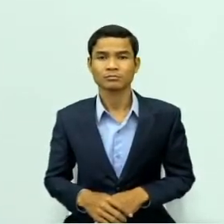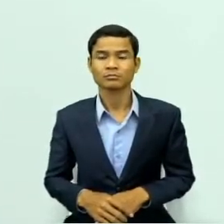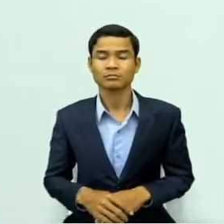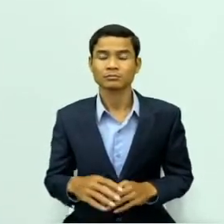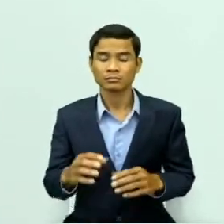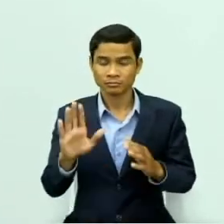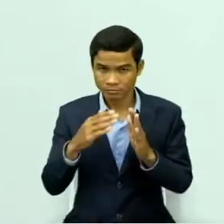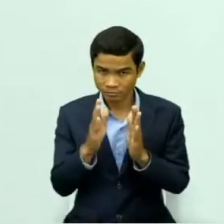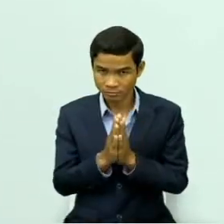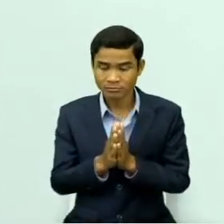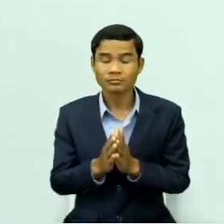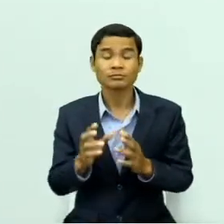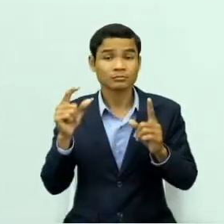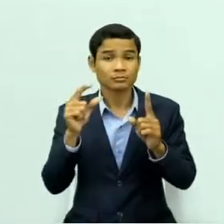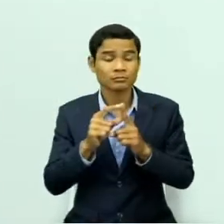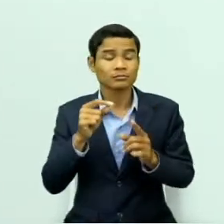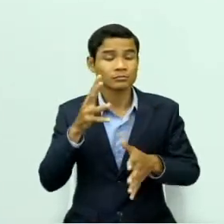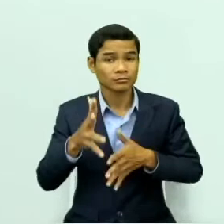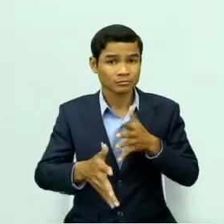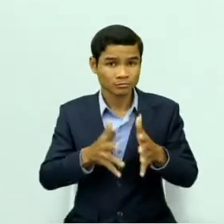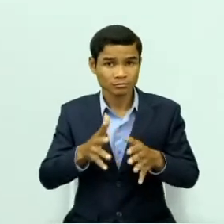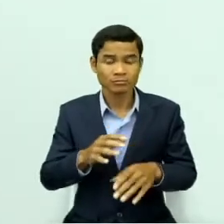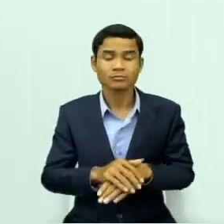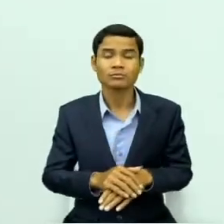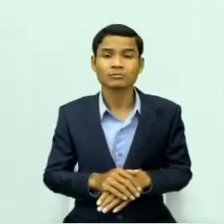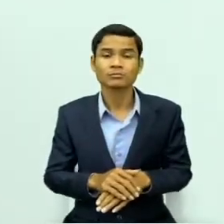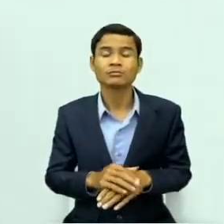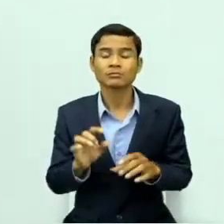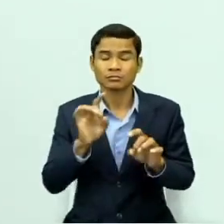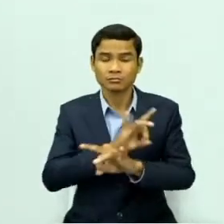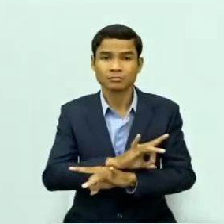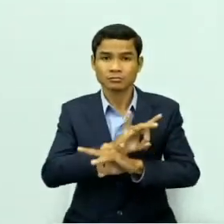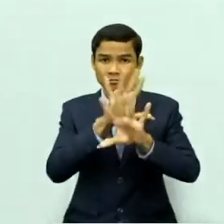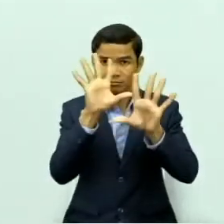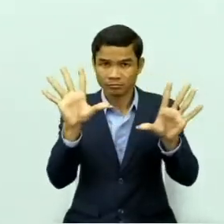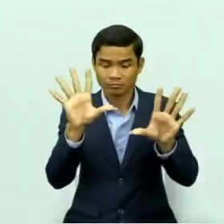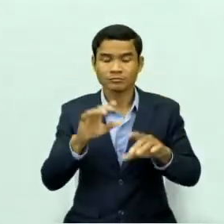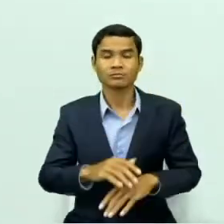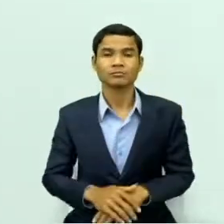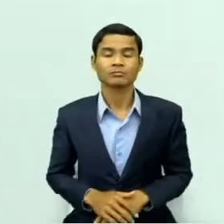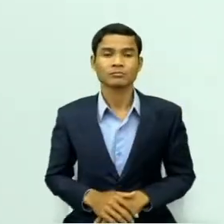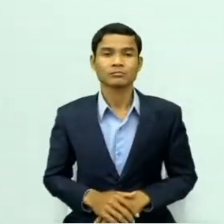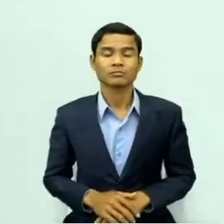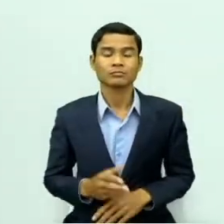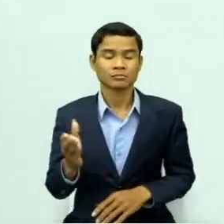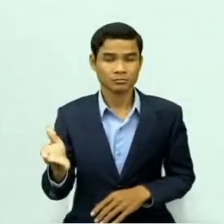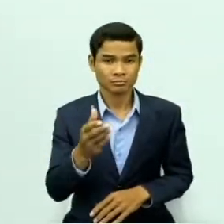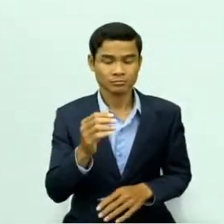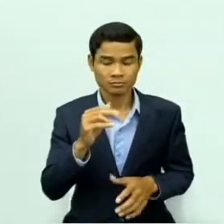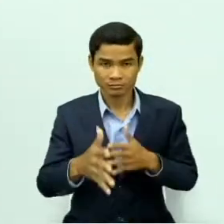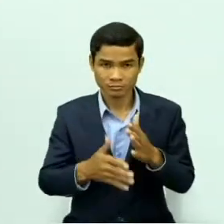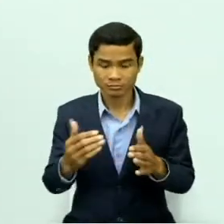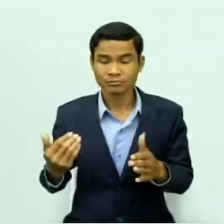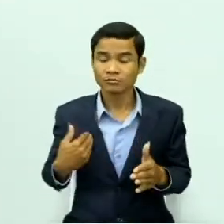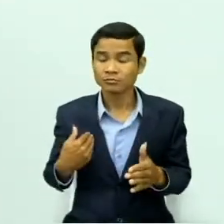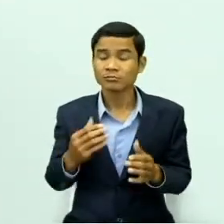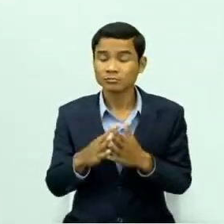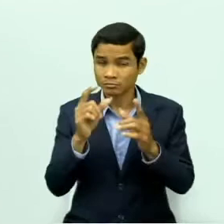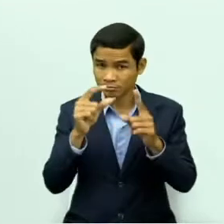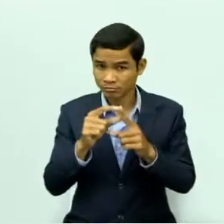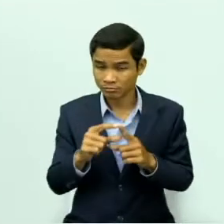Chà, ạ con, biện năng cư dân an thá, prong, priền. Chà, con trim khôn an biện chia bằng